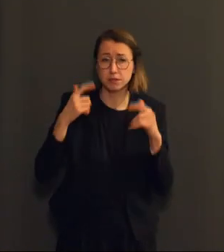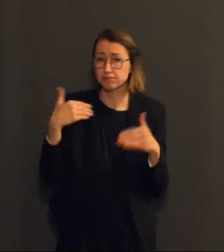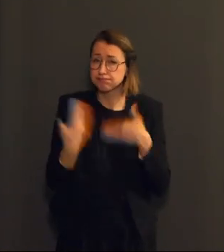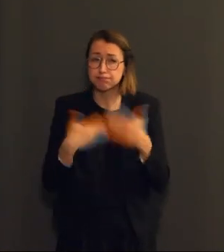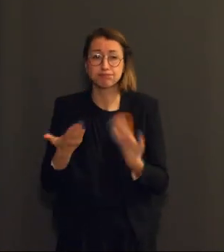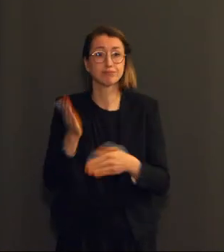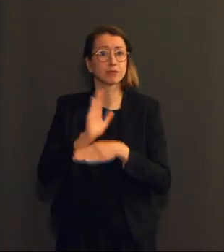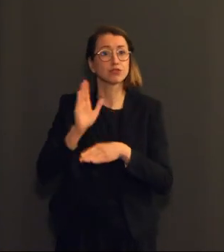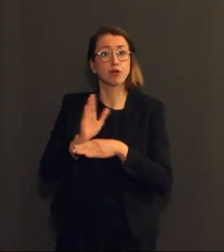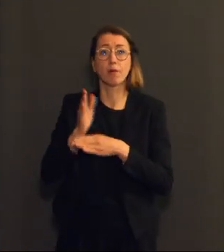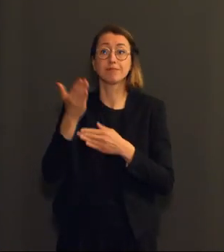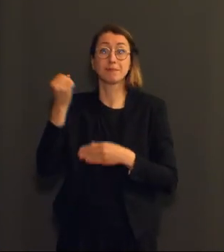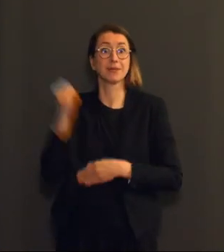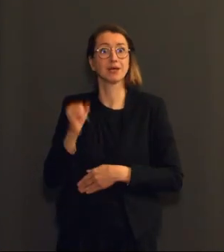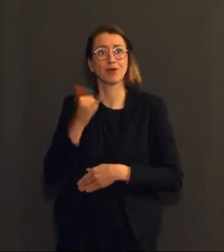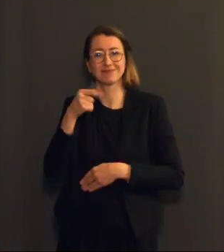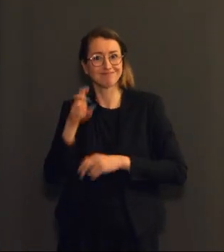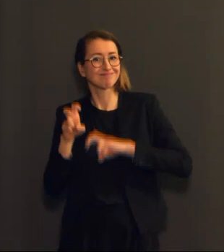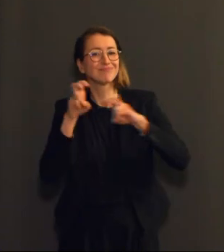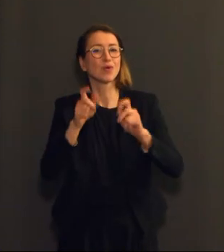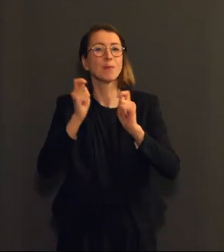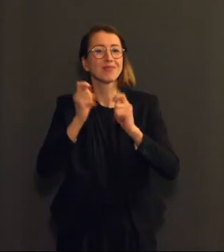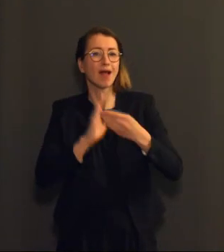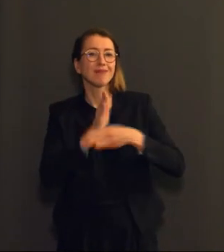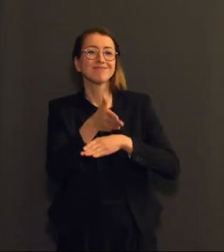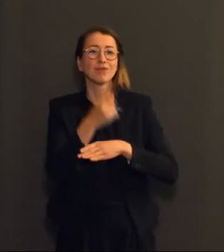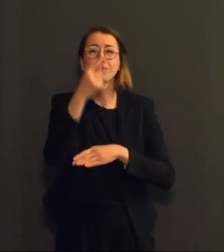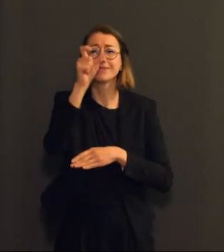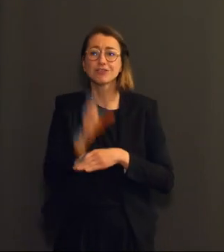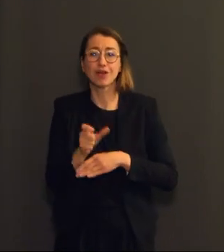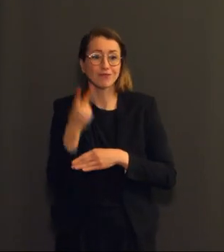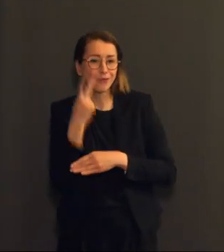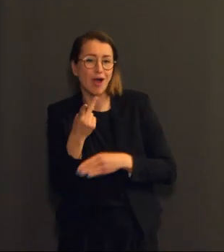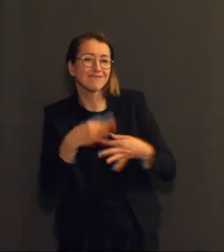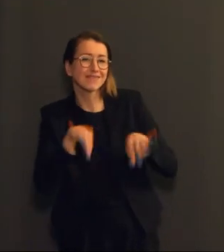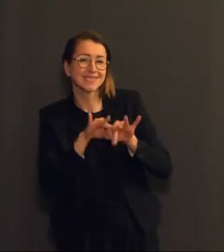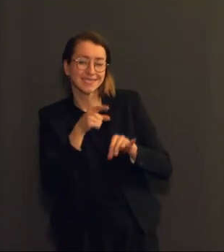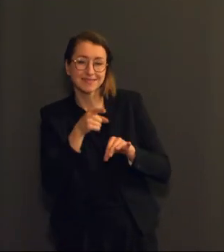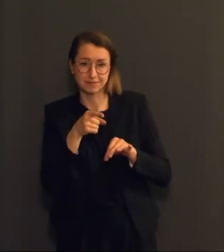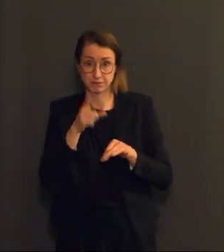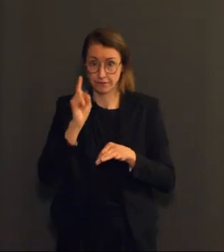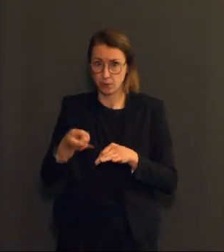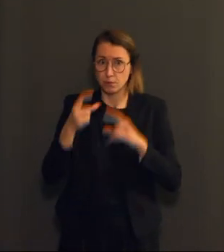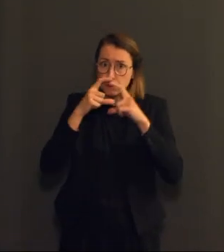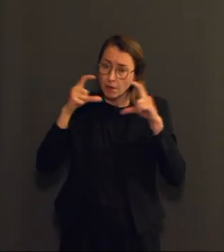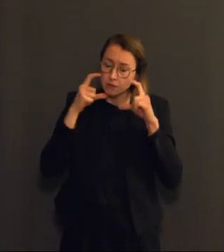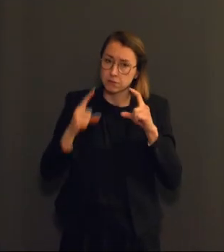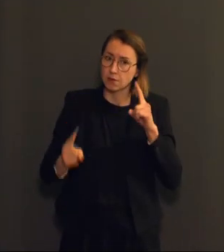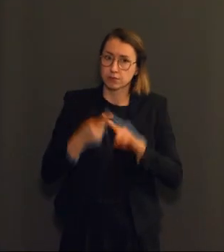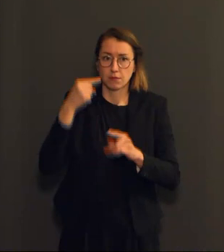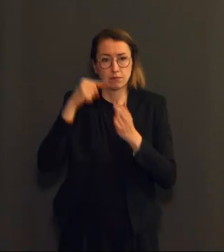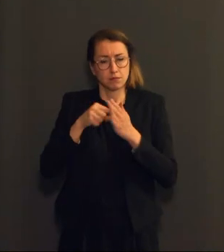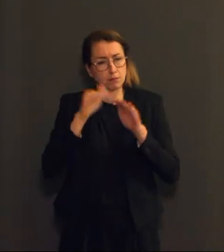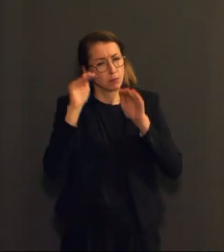rendre visite à un patient hospitalisé, par exemple, et continuer à respecter les consignes